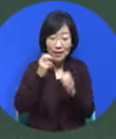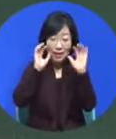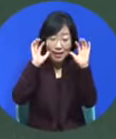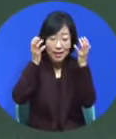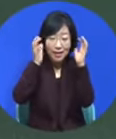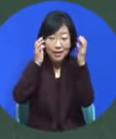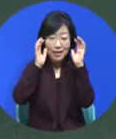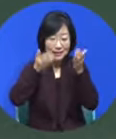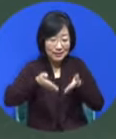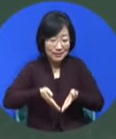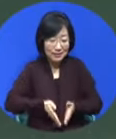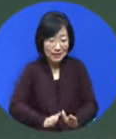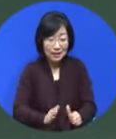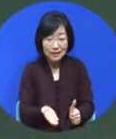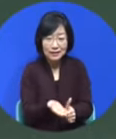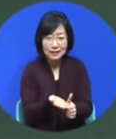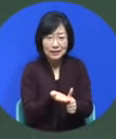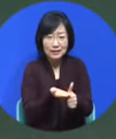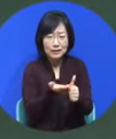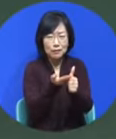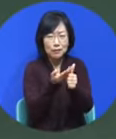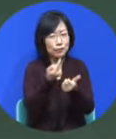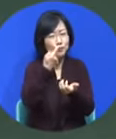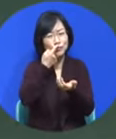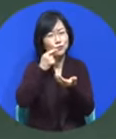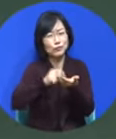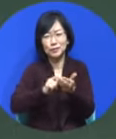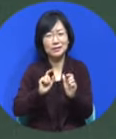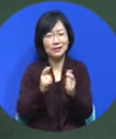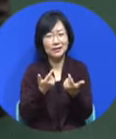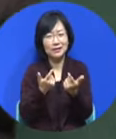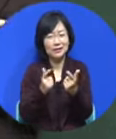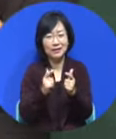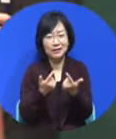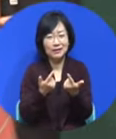어려운니다 운 일이 아니지 않습 이게